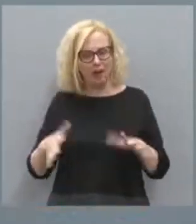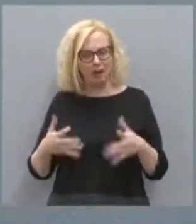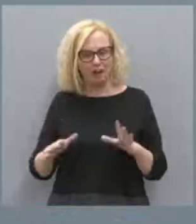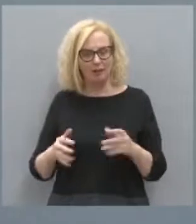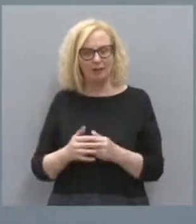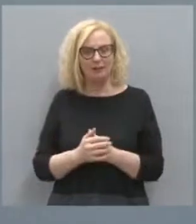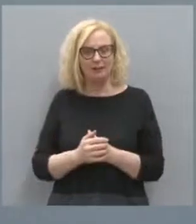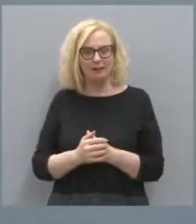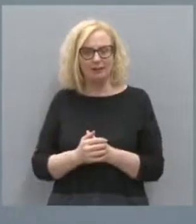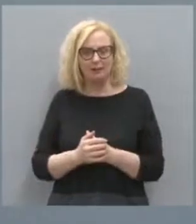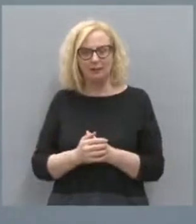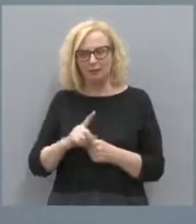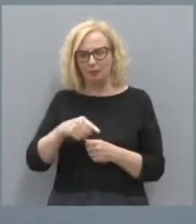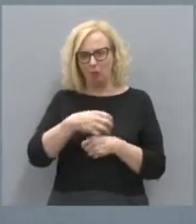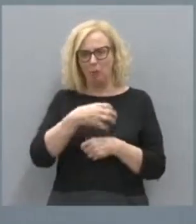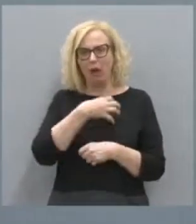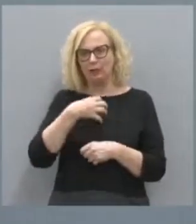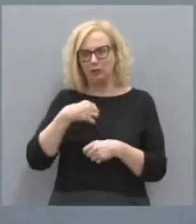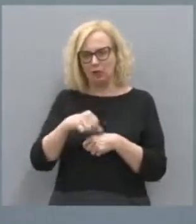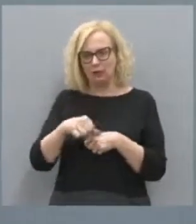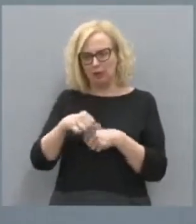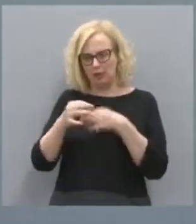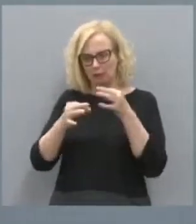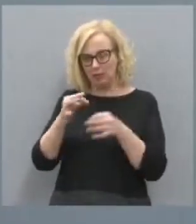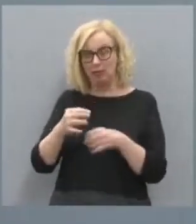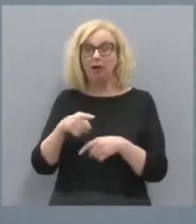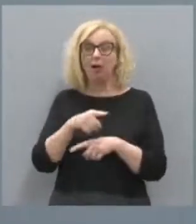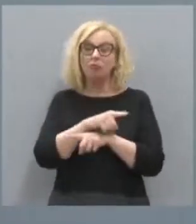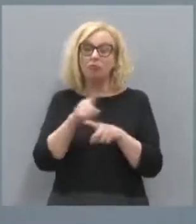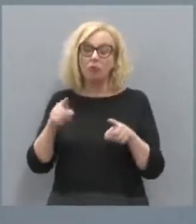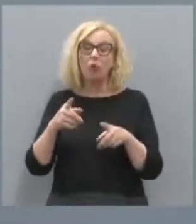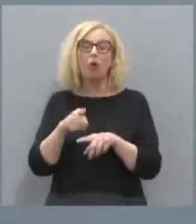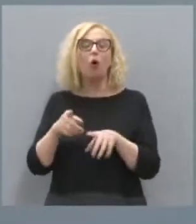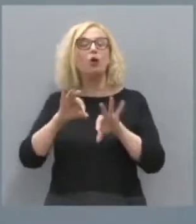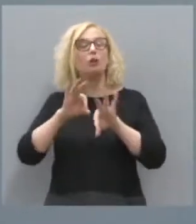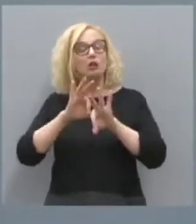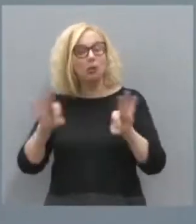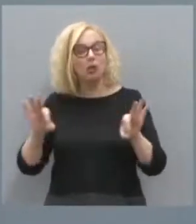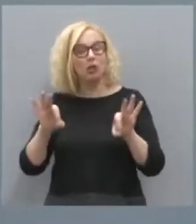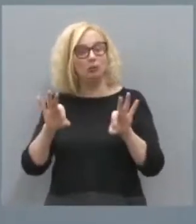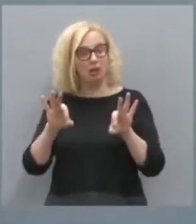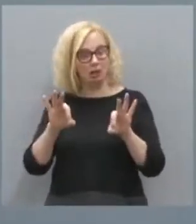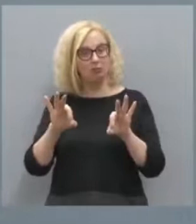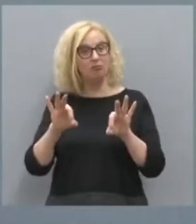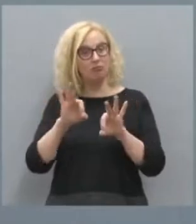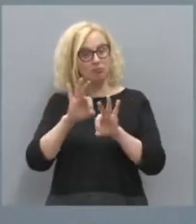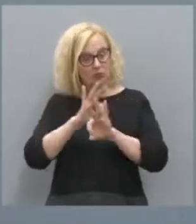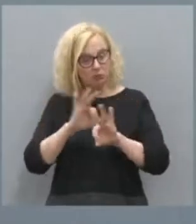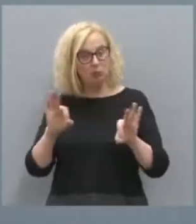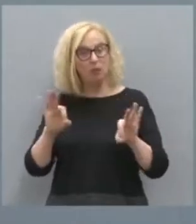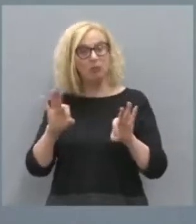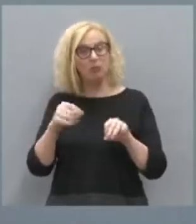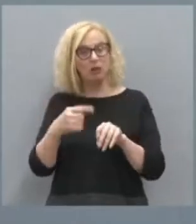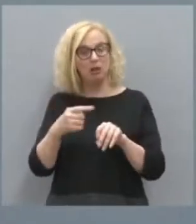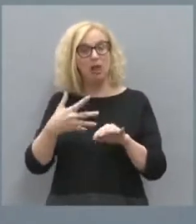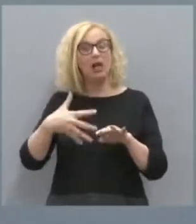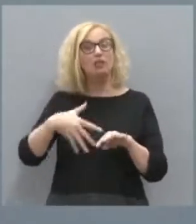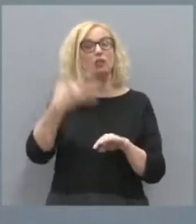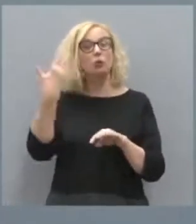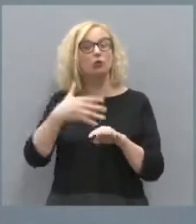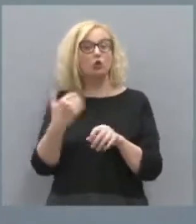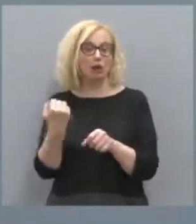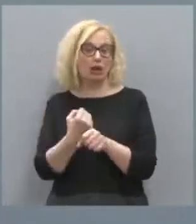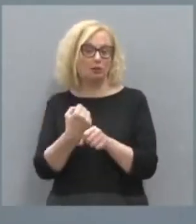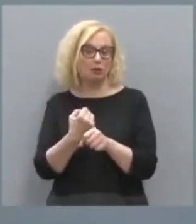magari spiegherà hanno già dato e daranno la loro disponibilità a lavorare per questi cinque giorni mi